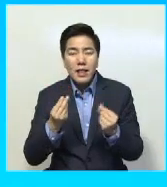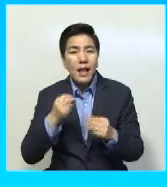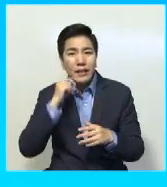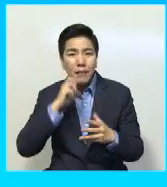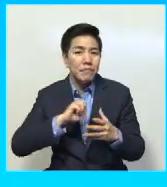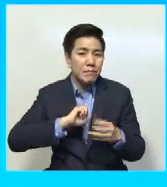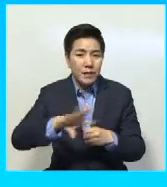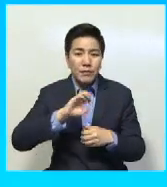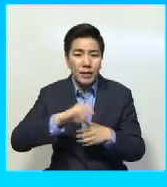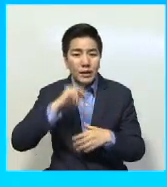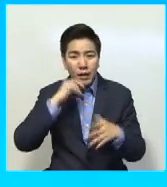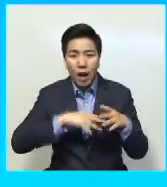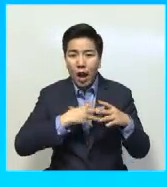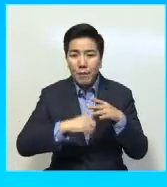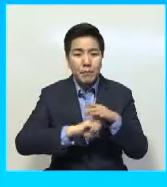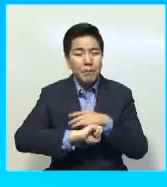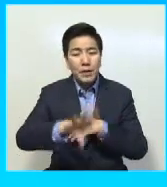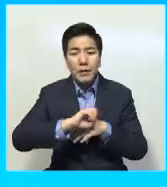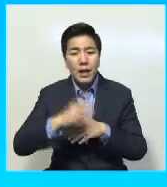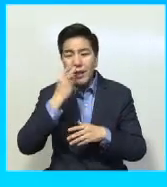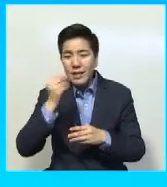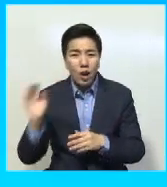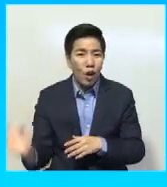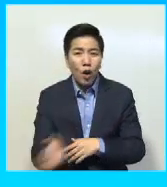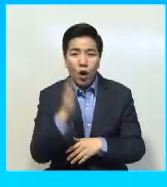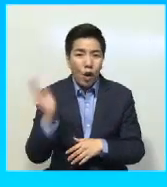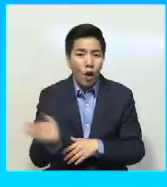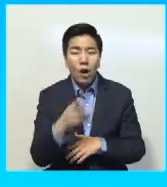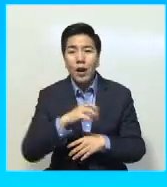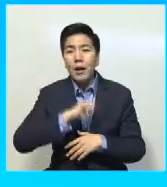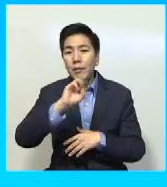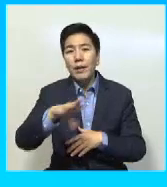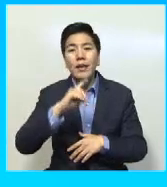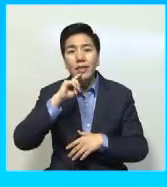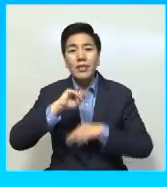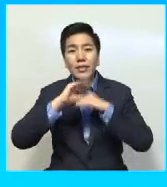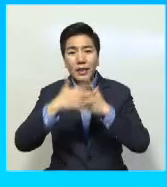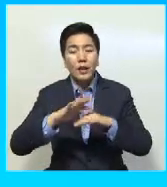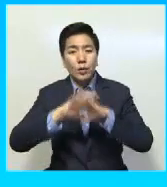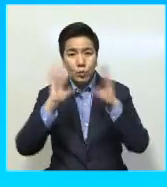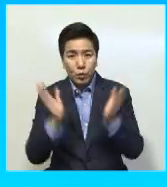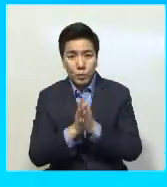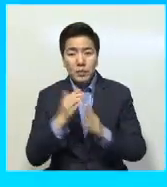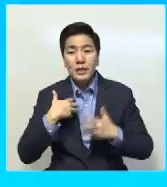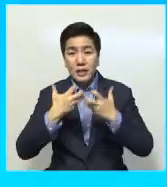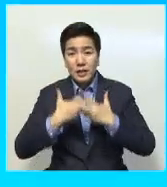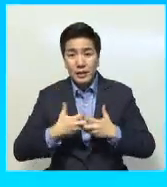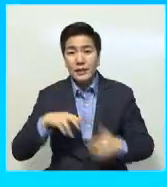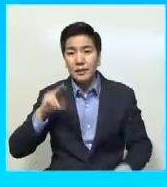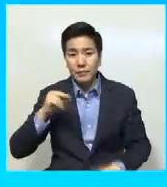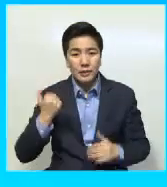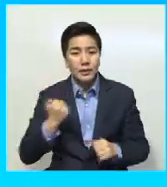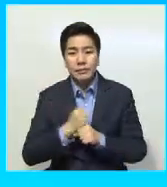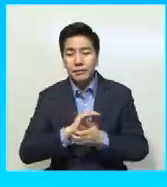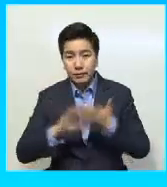เร่งดันน้ำในแม่น้ำเพชรบุรีพร่องน้ำออกไป คร ับ ทั้งหมดรวมแล้ว30เครื่องติดเสร็จแล้วตอน